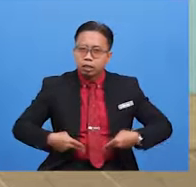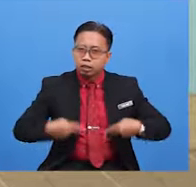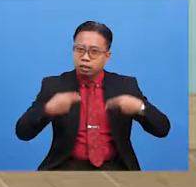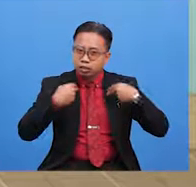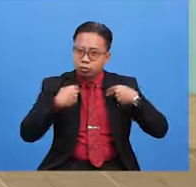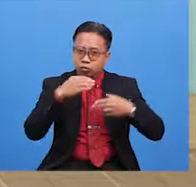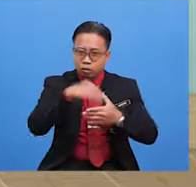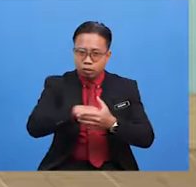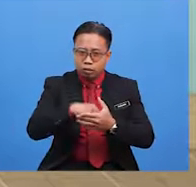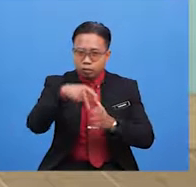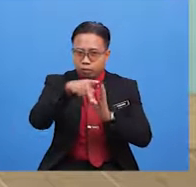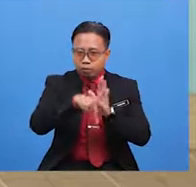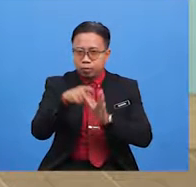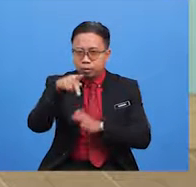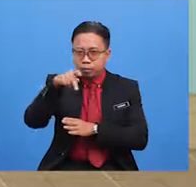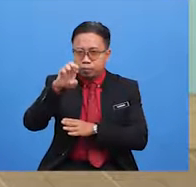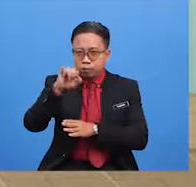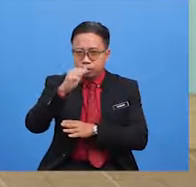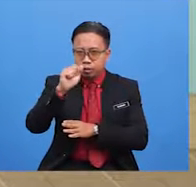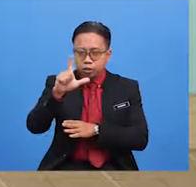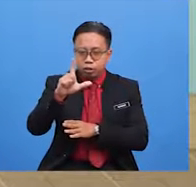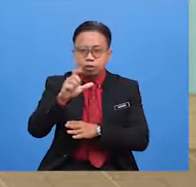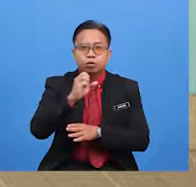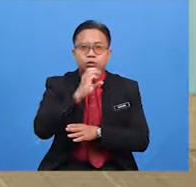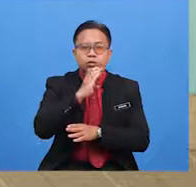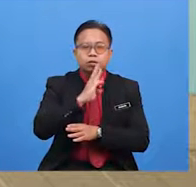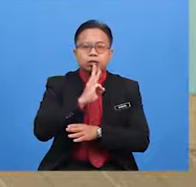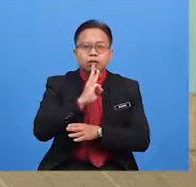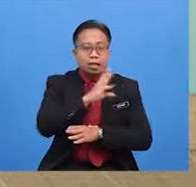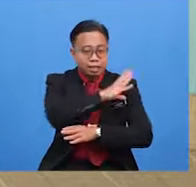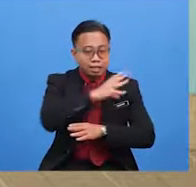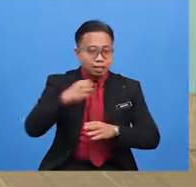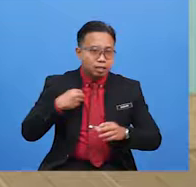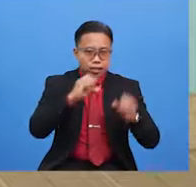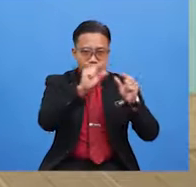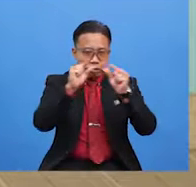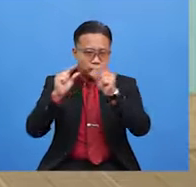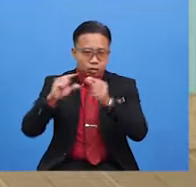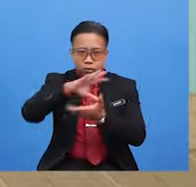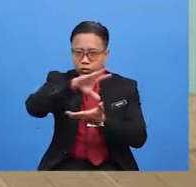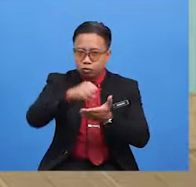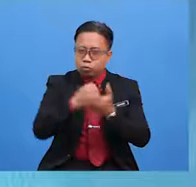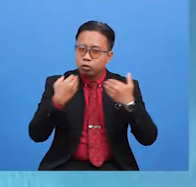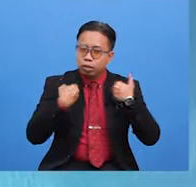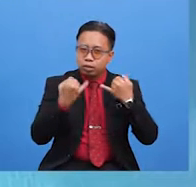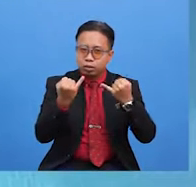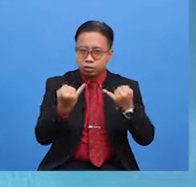keadaan berpecah, cecair dan gas, di mana kesemuanya mempunyai cisim.